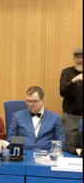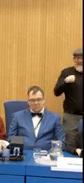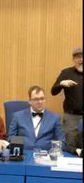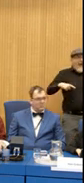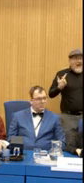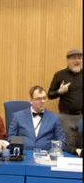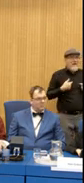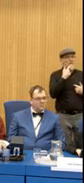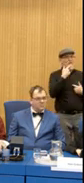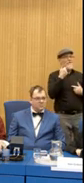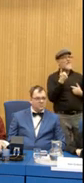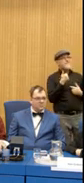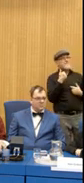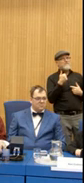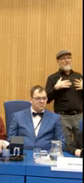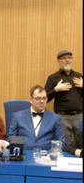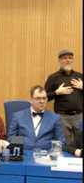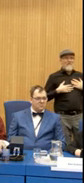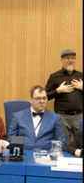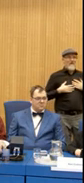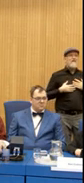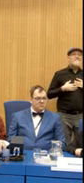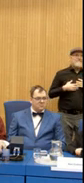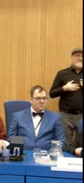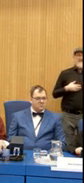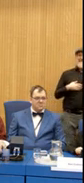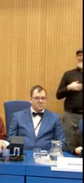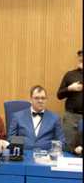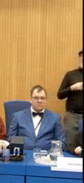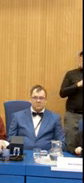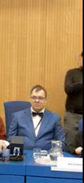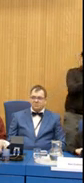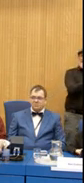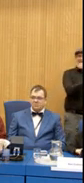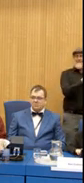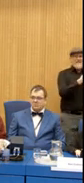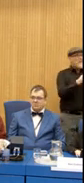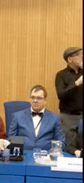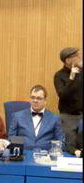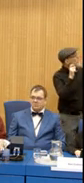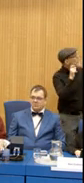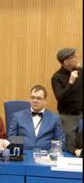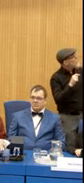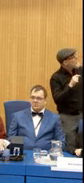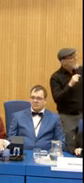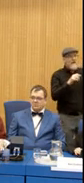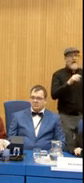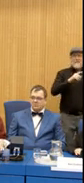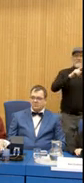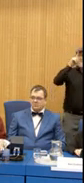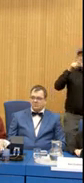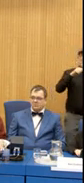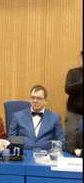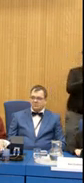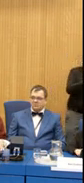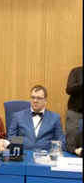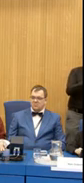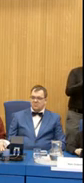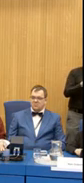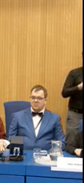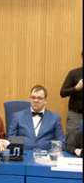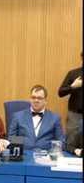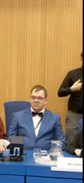Das hat unsere Präsentation zu etwas ganz Besonderem gemacht. Auf jeden Fall kann ich sagen, dass mich dieser Besuch